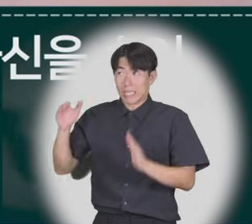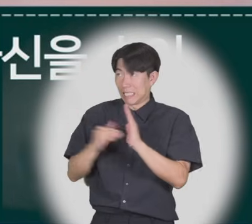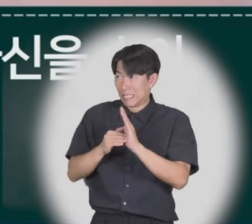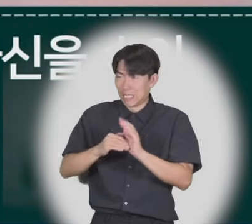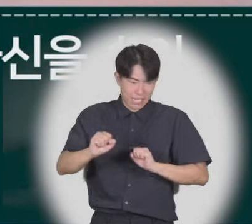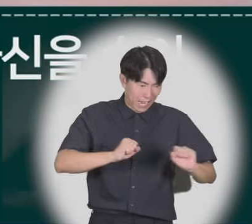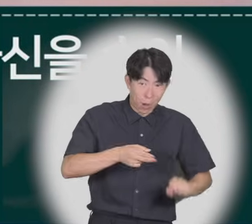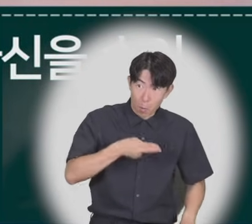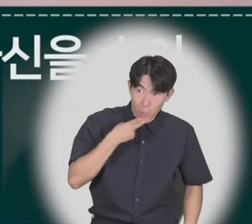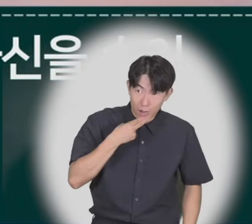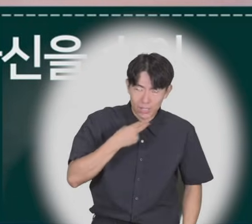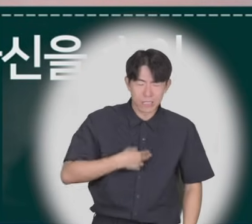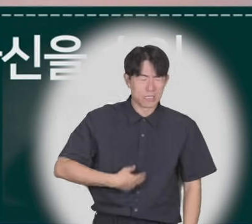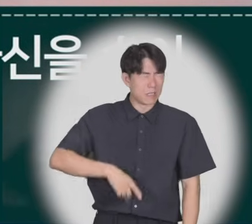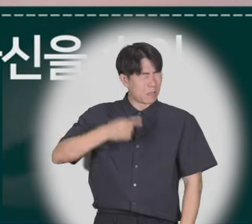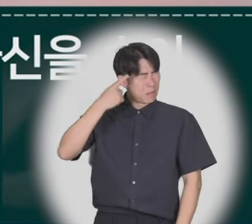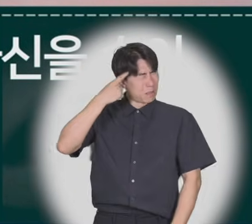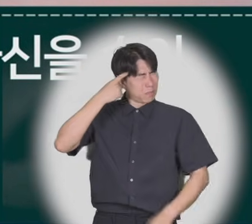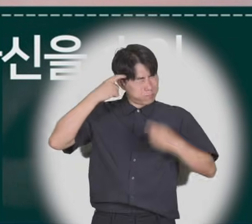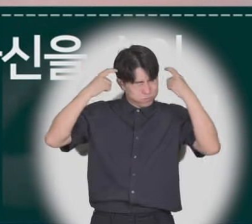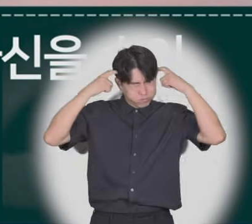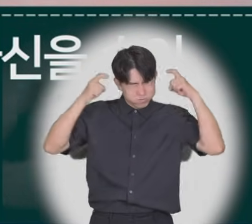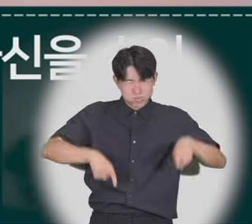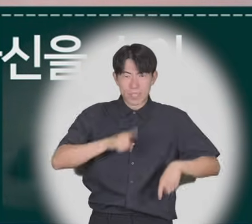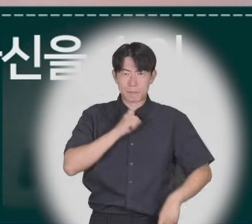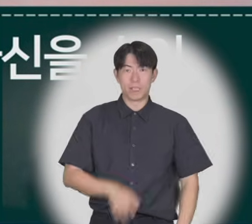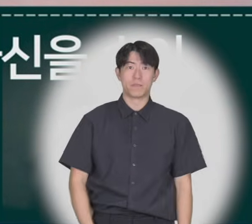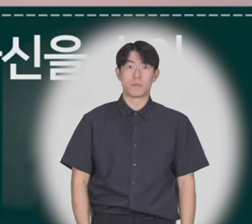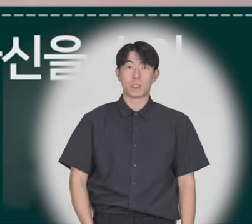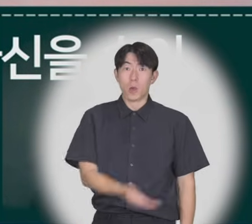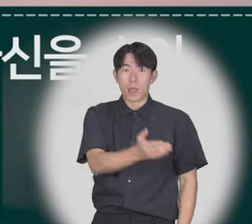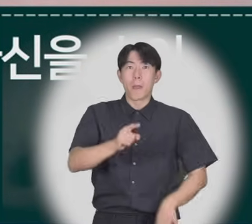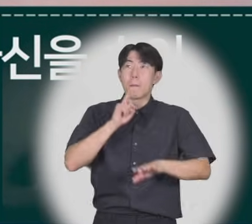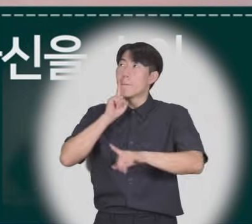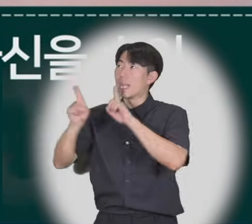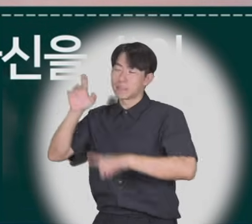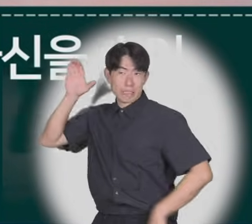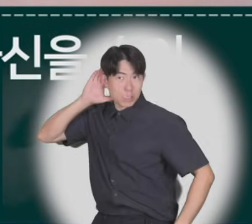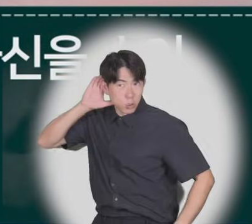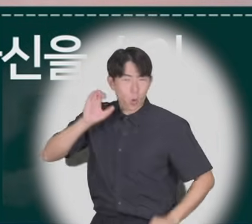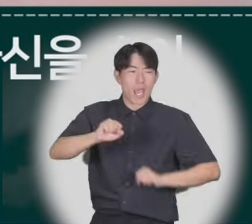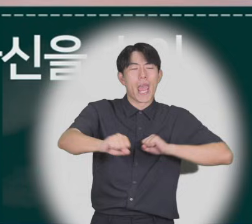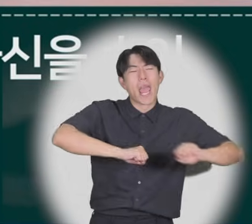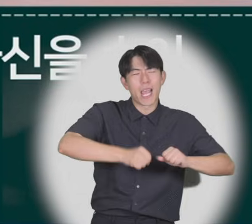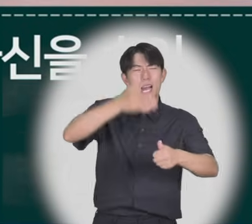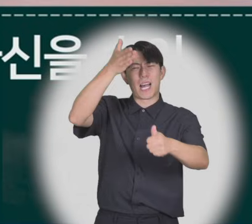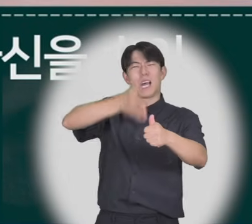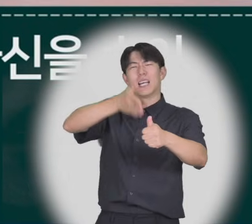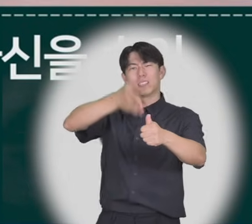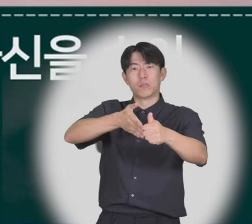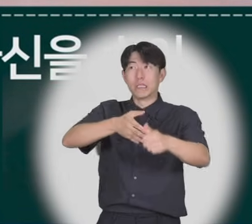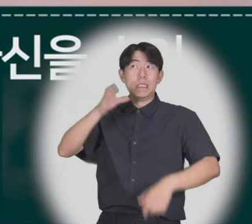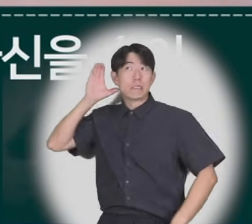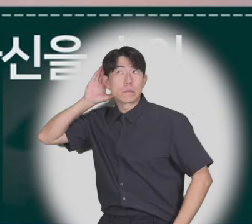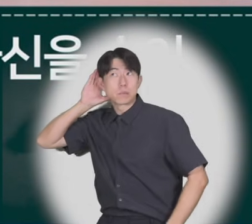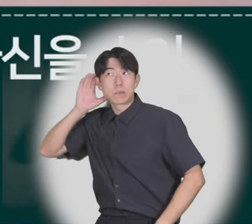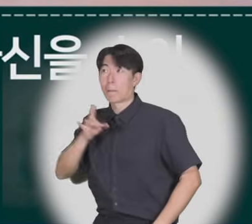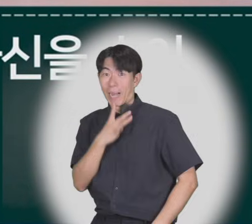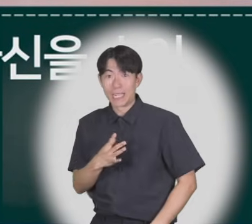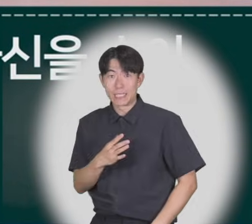어리석은 행위라는 거예요. 너희는 말씀을 행하는 자가 되고 듣기만 하여 자기 자신을 속이는 자 되지 말라고